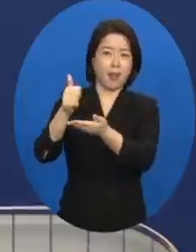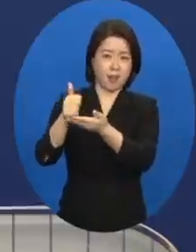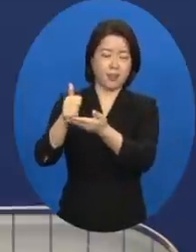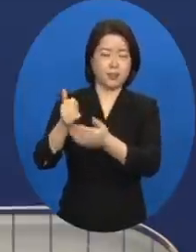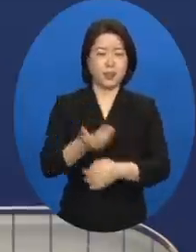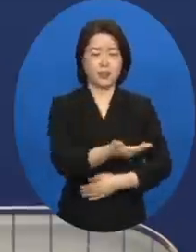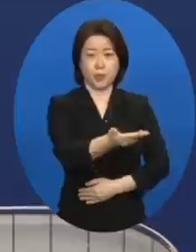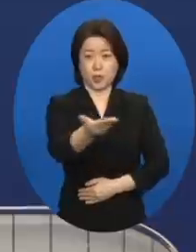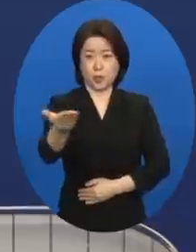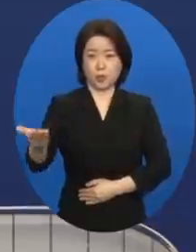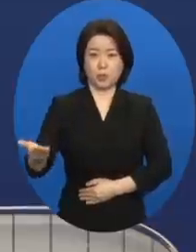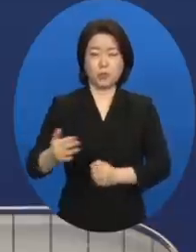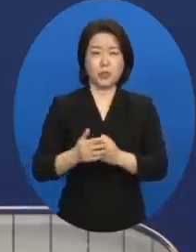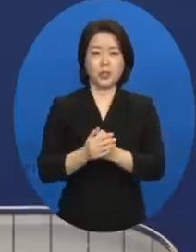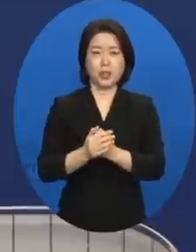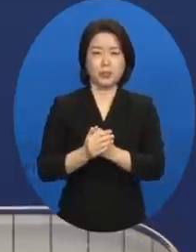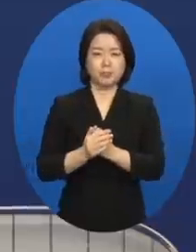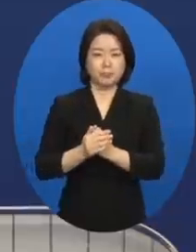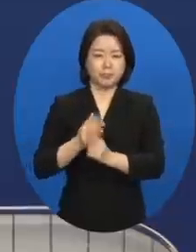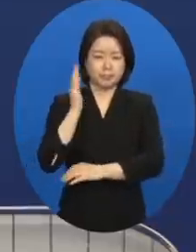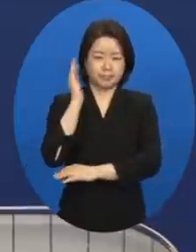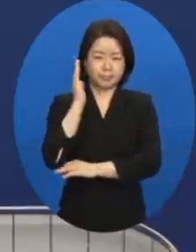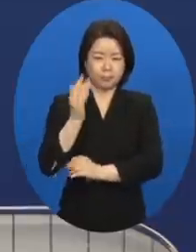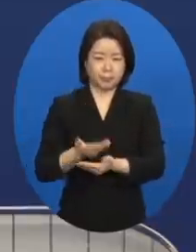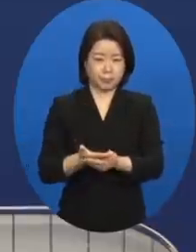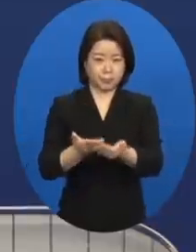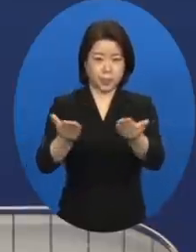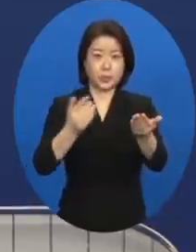여러분에게 들려주고자 하는